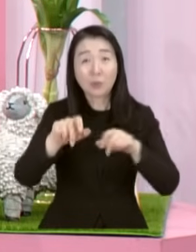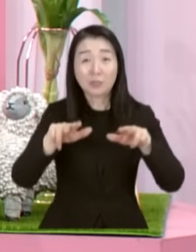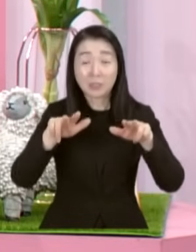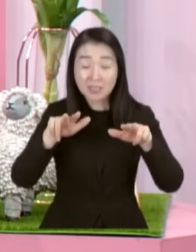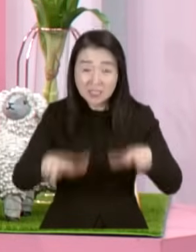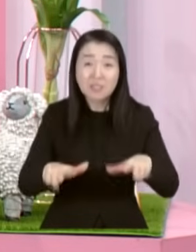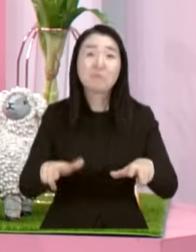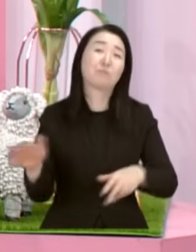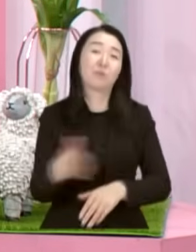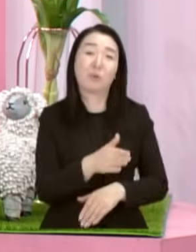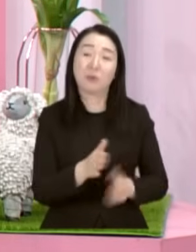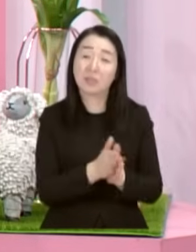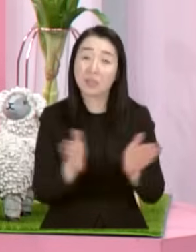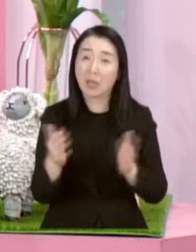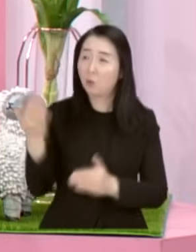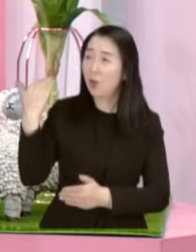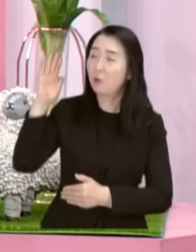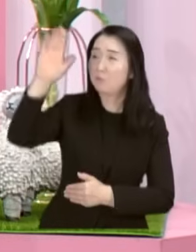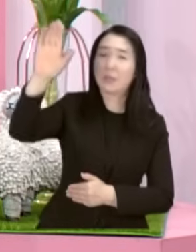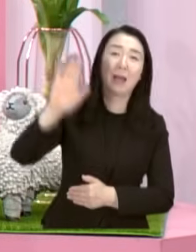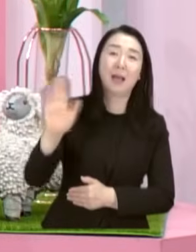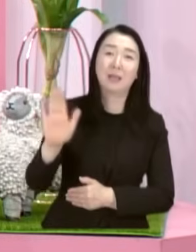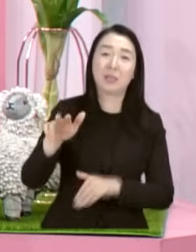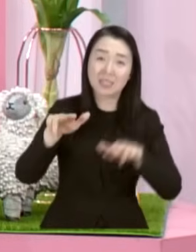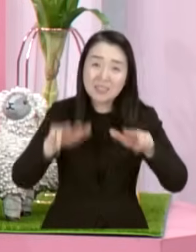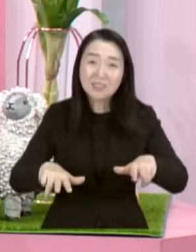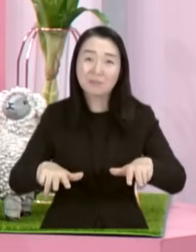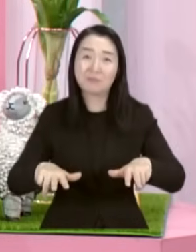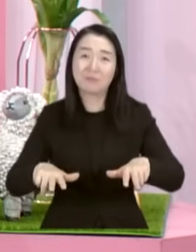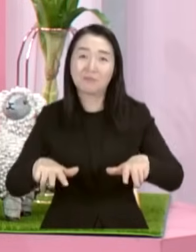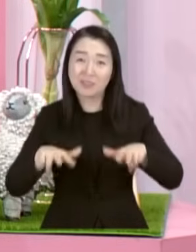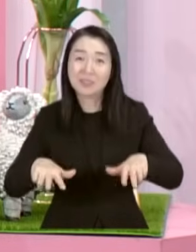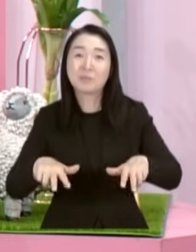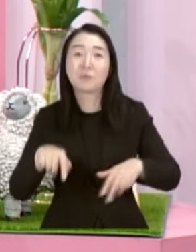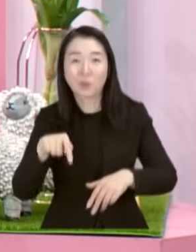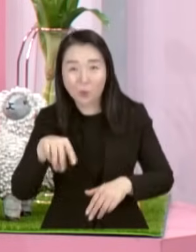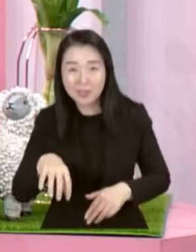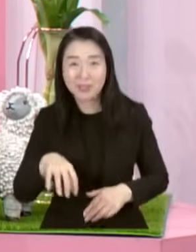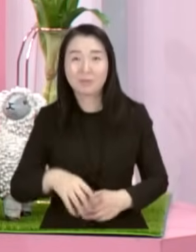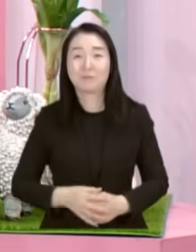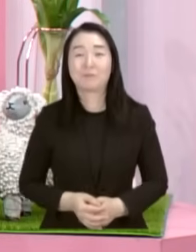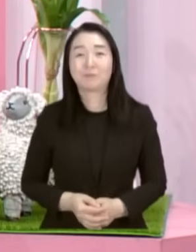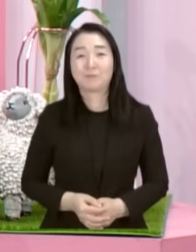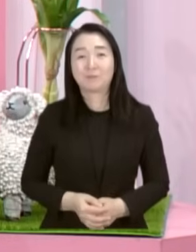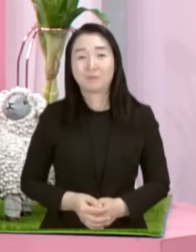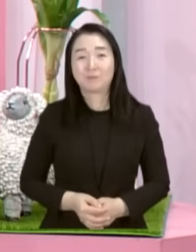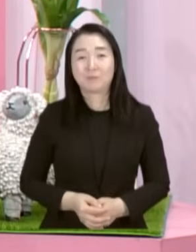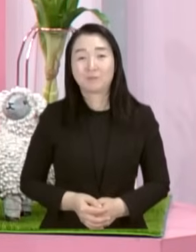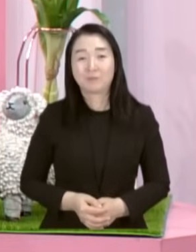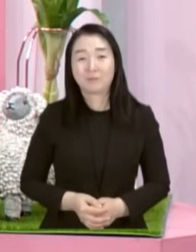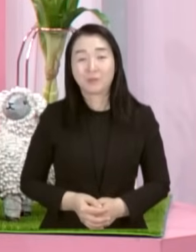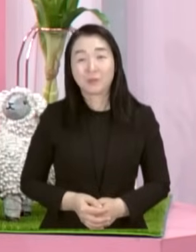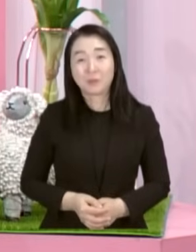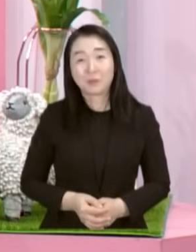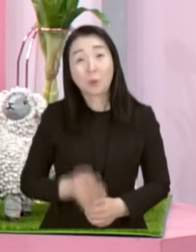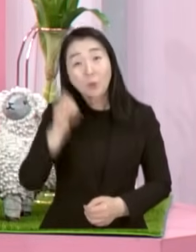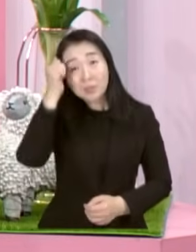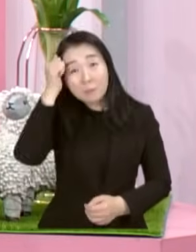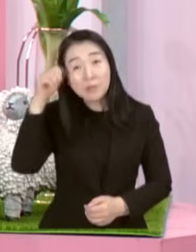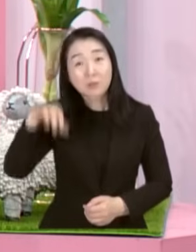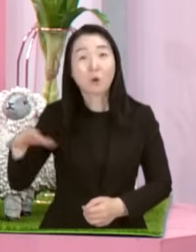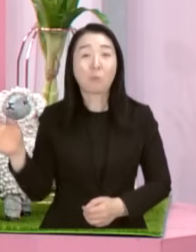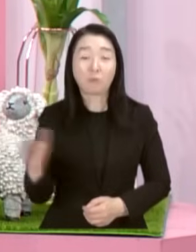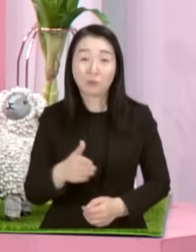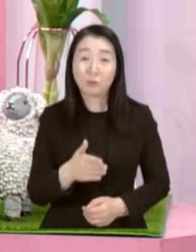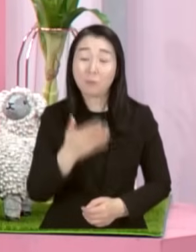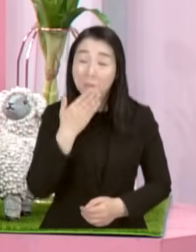현재로 들려오는 거지. 예. 과거도 아니고 미래도 아니고 지금. 지금 여기 그리고 작은 것부터 작은 것부터 할